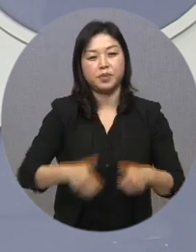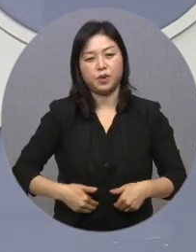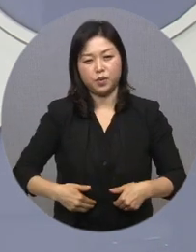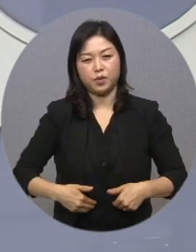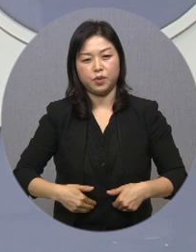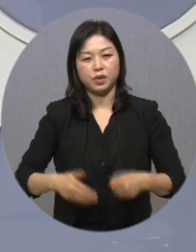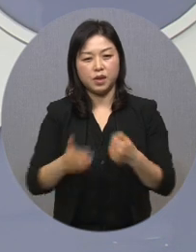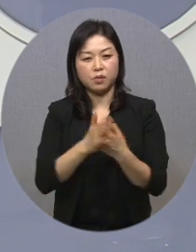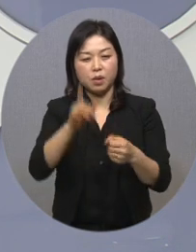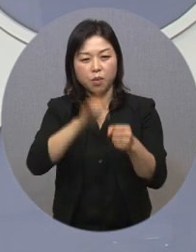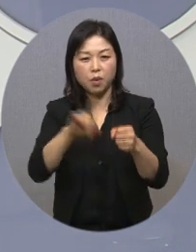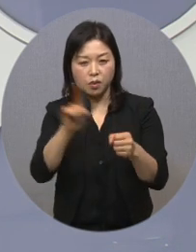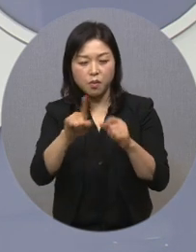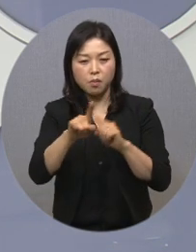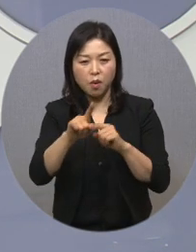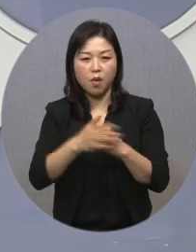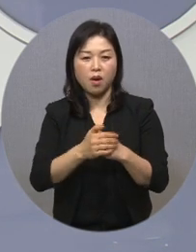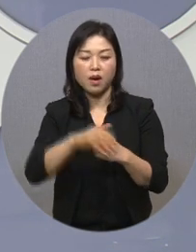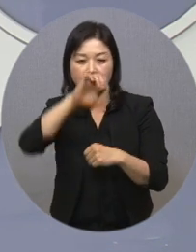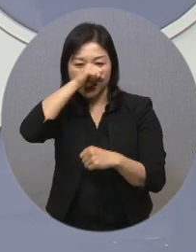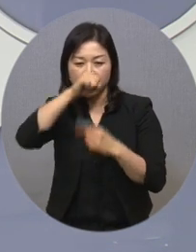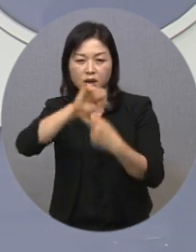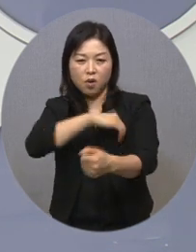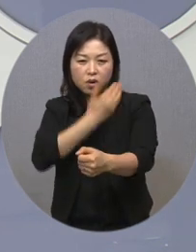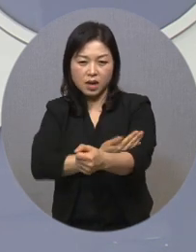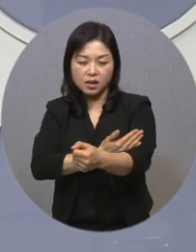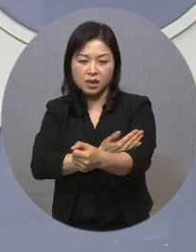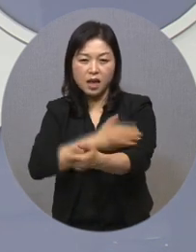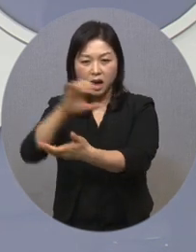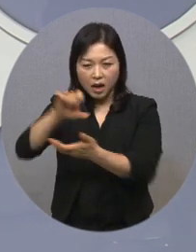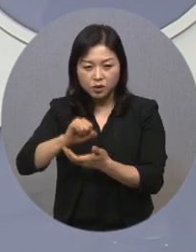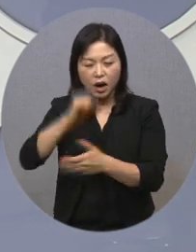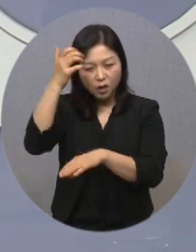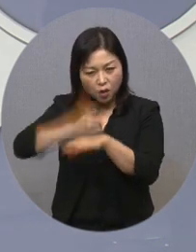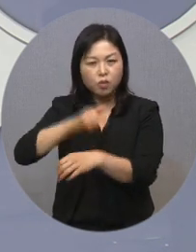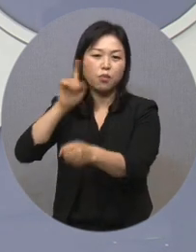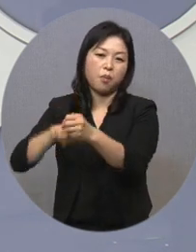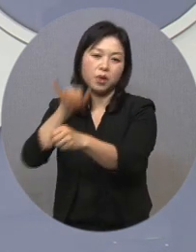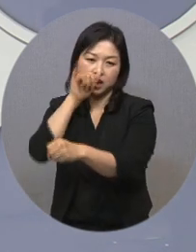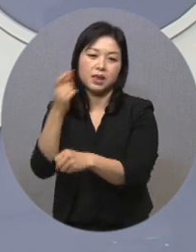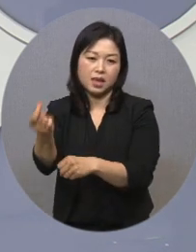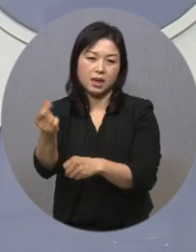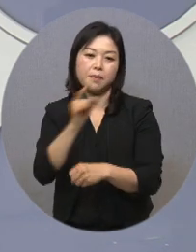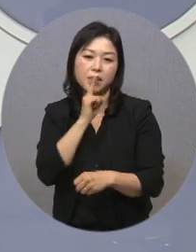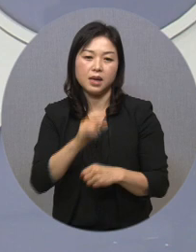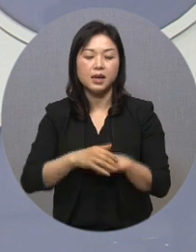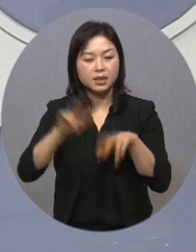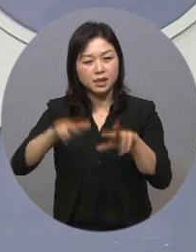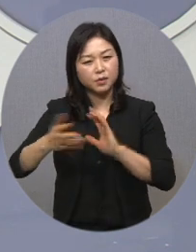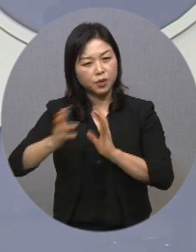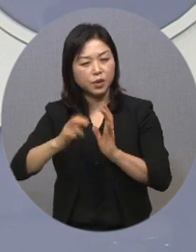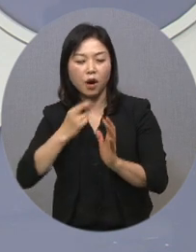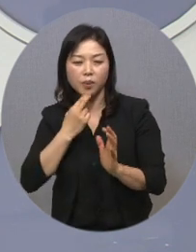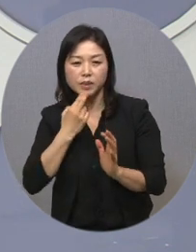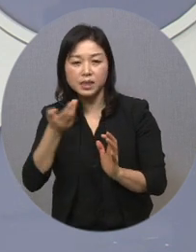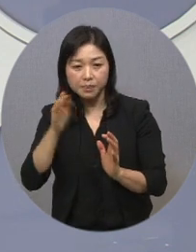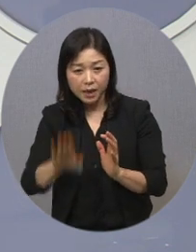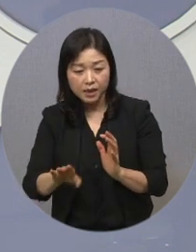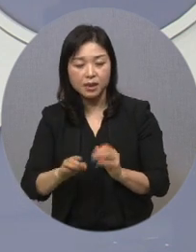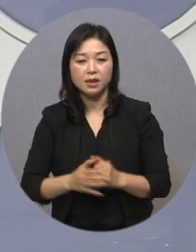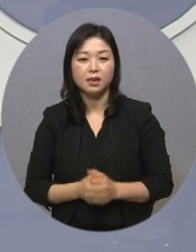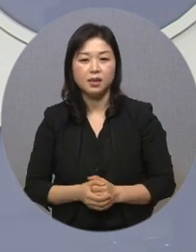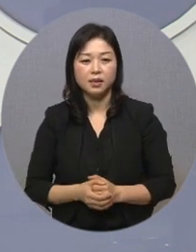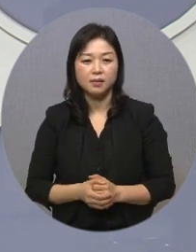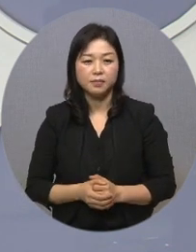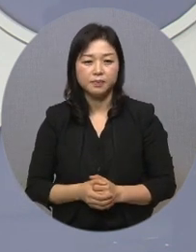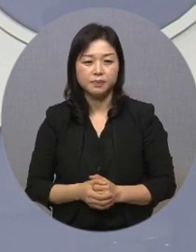궁극적인 목표는 재정의 권한까지를 목표로 삼을 수밖에 없다. 이것은 지금 논의가 되고 있지